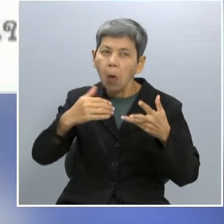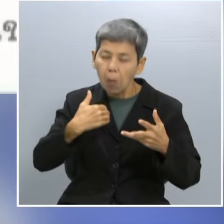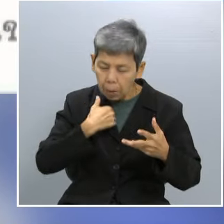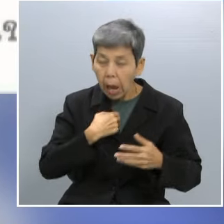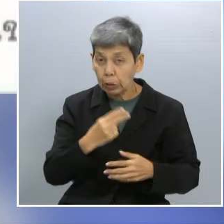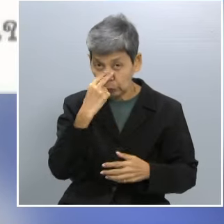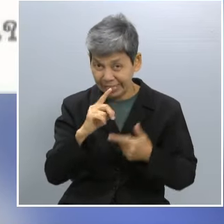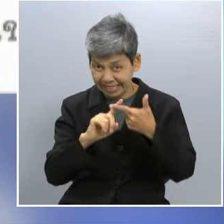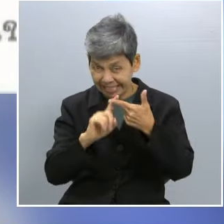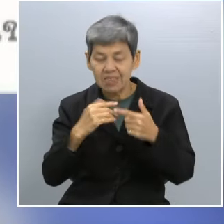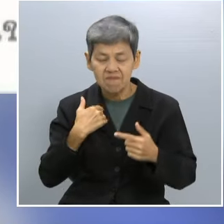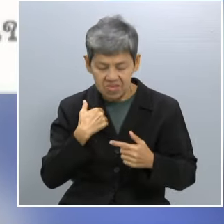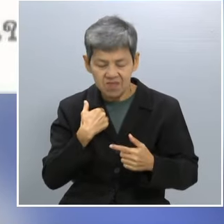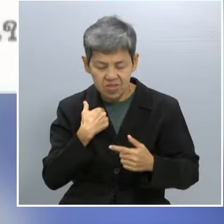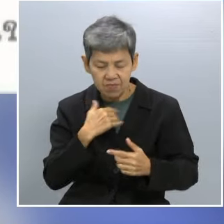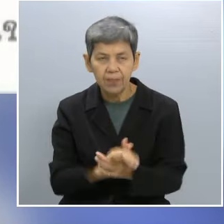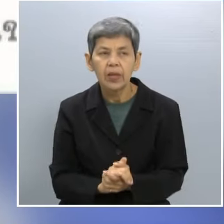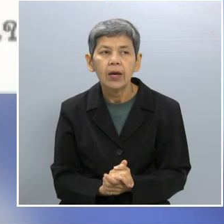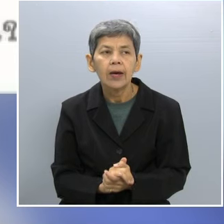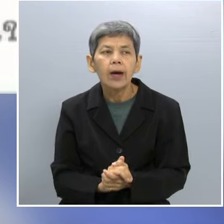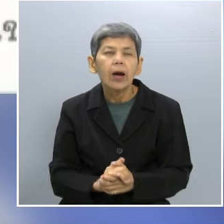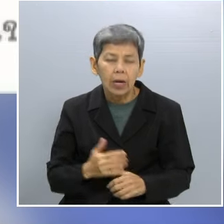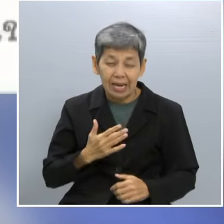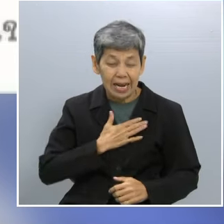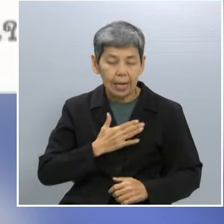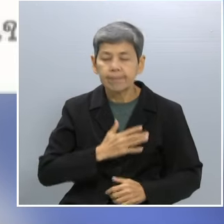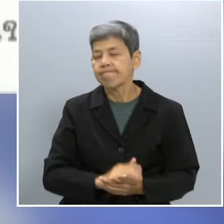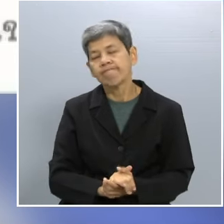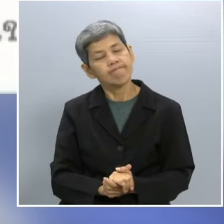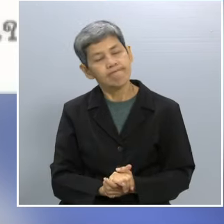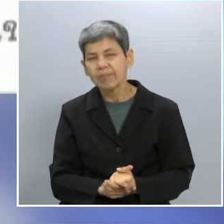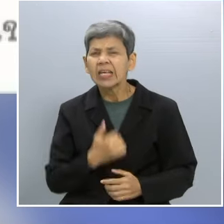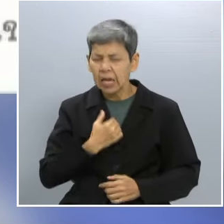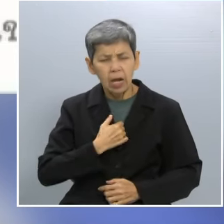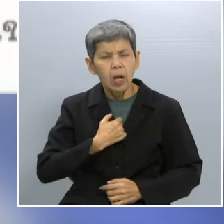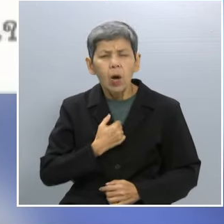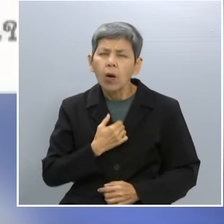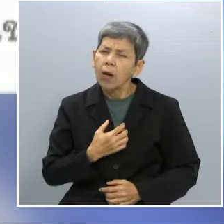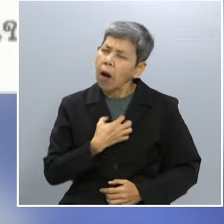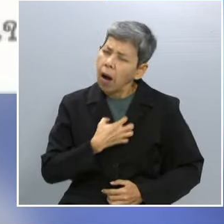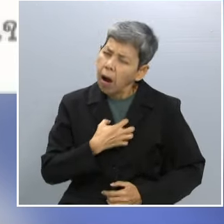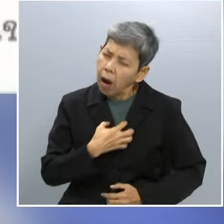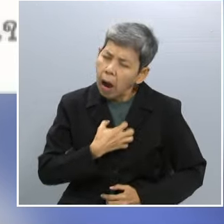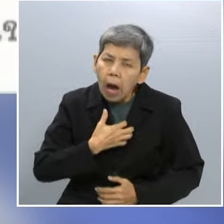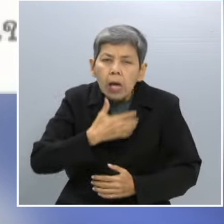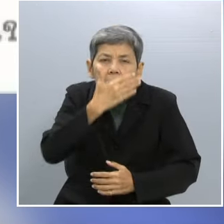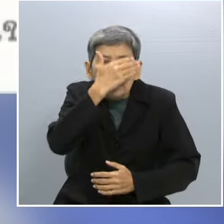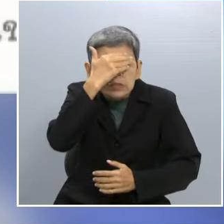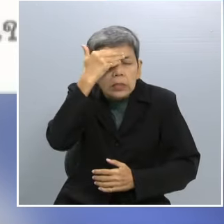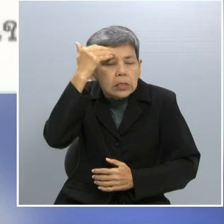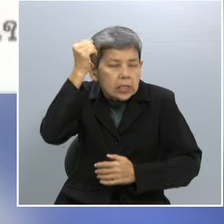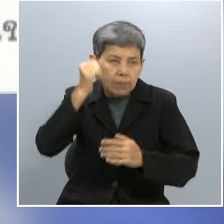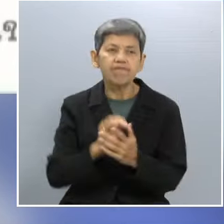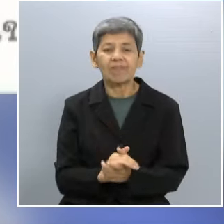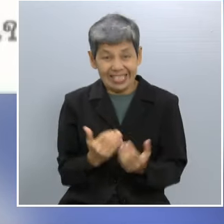ค่ะยังมีอีกเวลาที่ผ่านมาของกูหายไปหมดเพราะกูมัวแต่โหยหามึงจนลืมไปมันจะทำให้